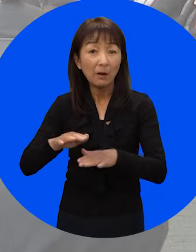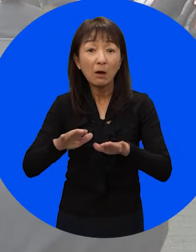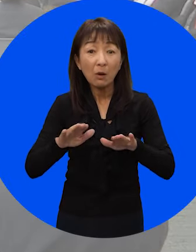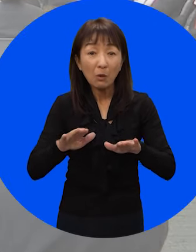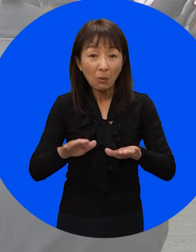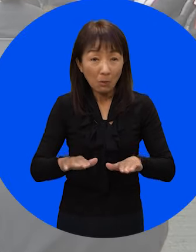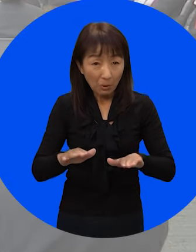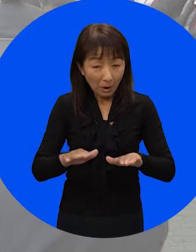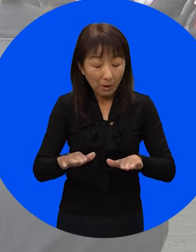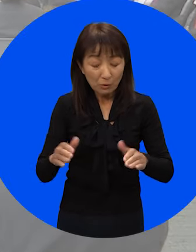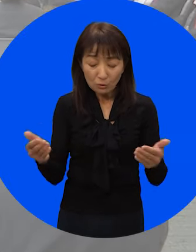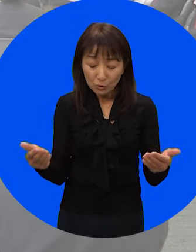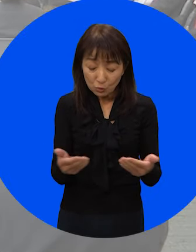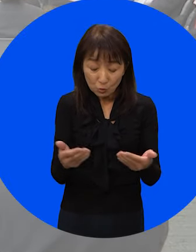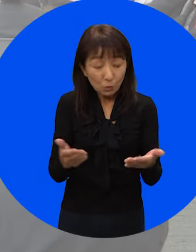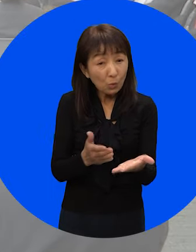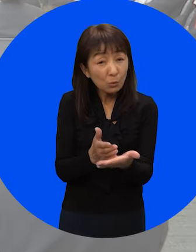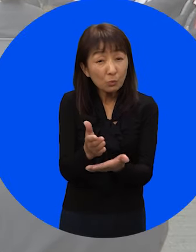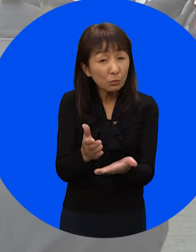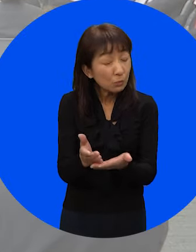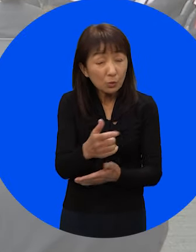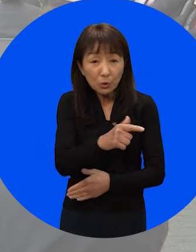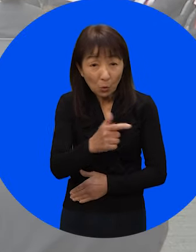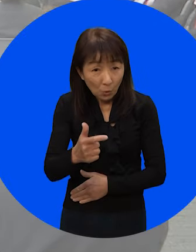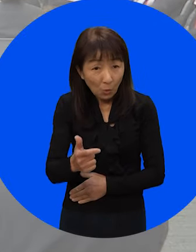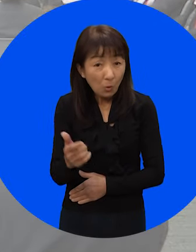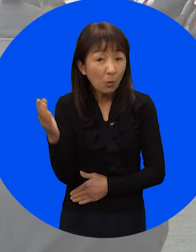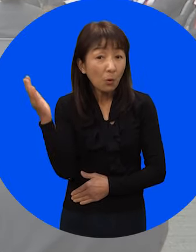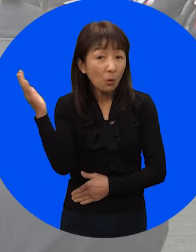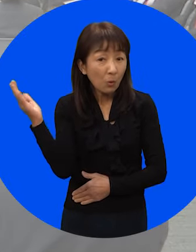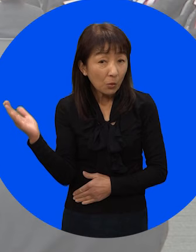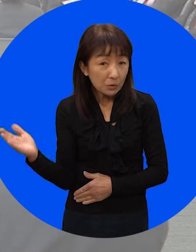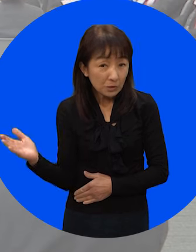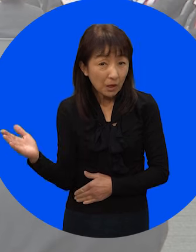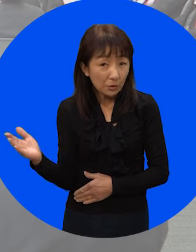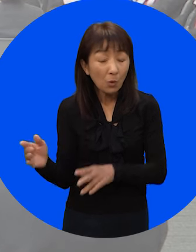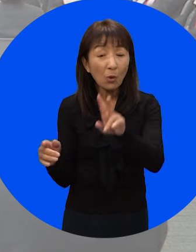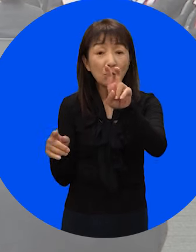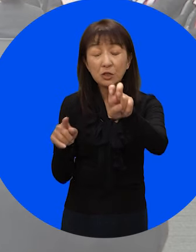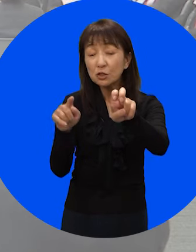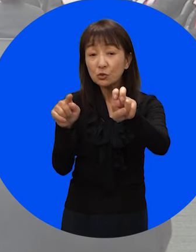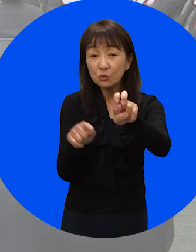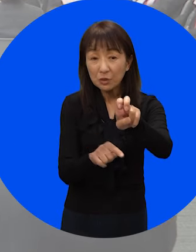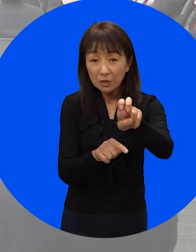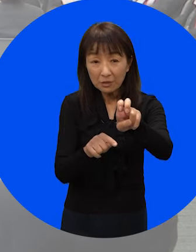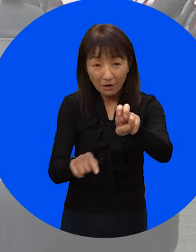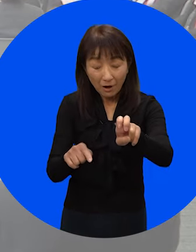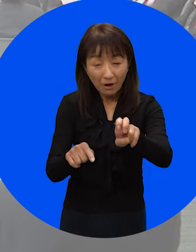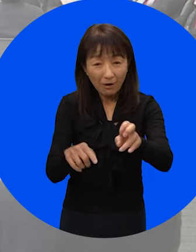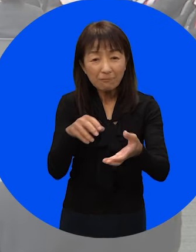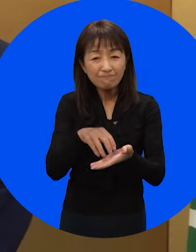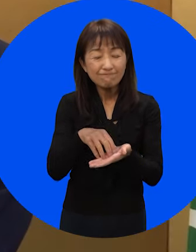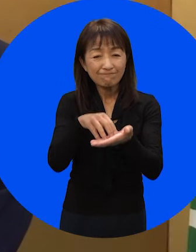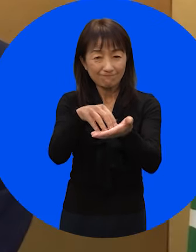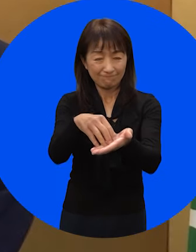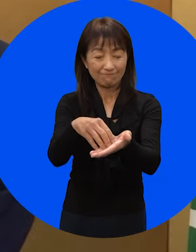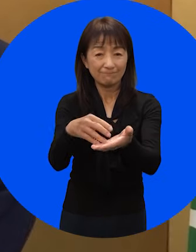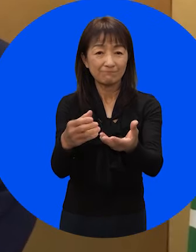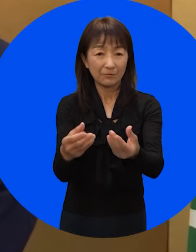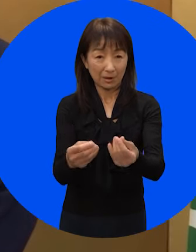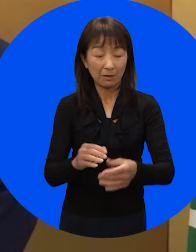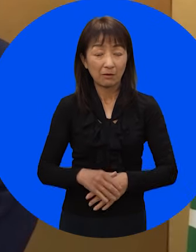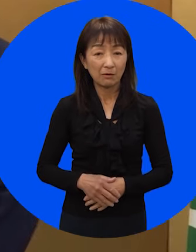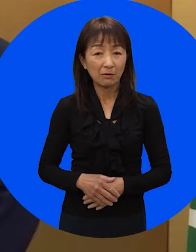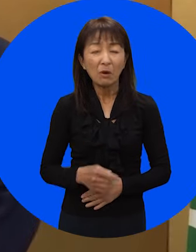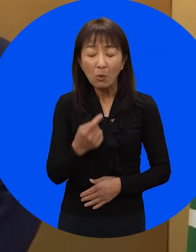今回もさまざまな職種からご覧の20名の皆さんが受賞されました。 後世にも残